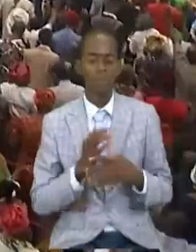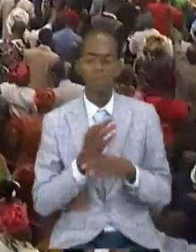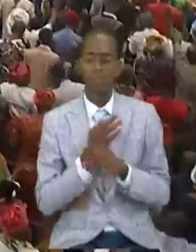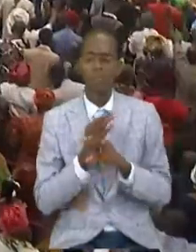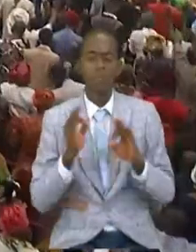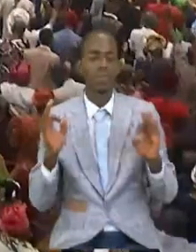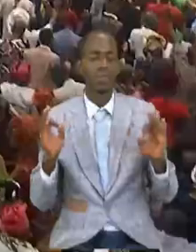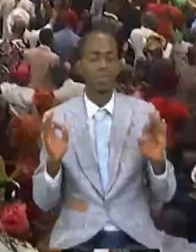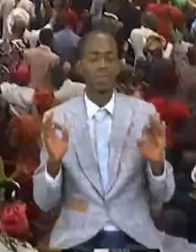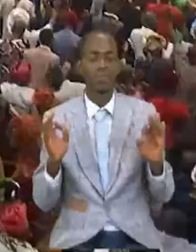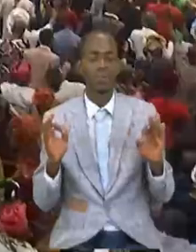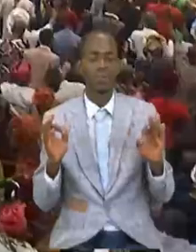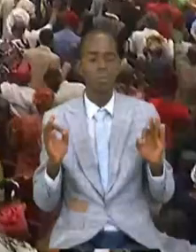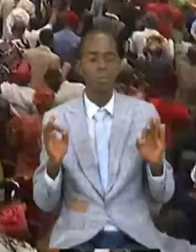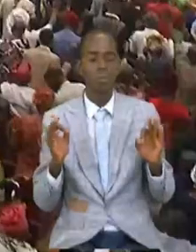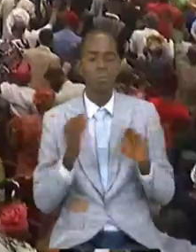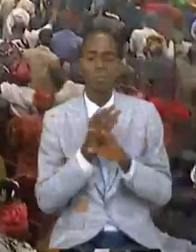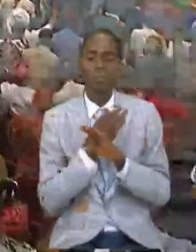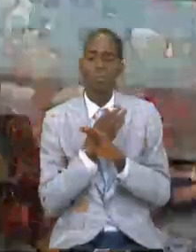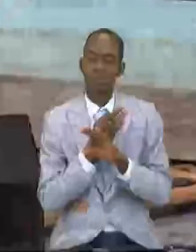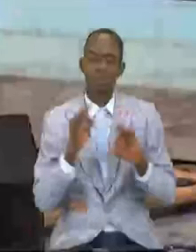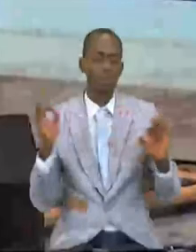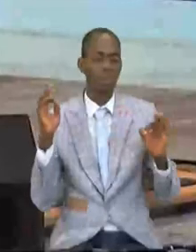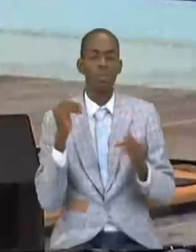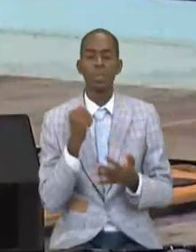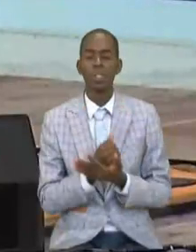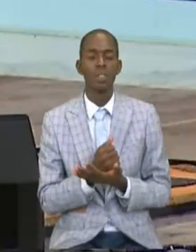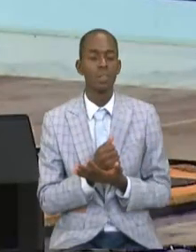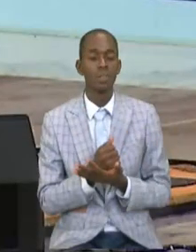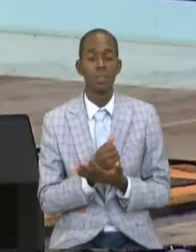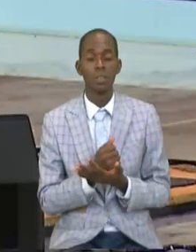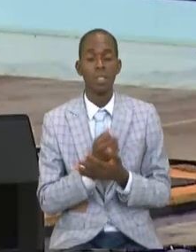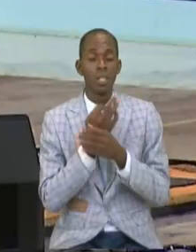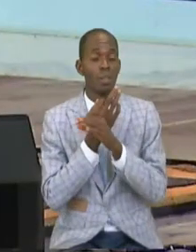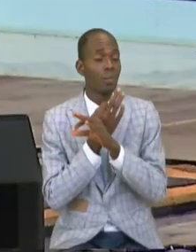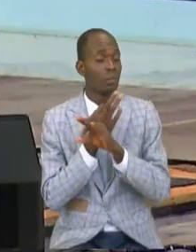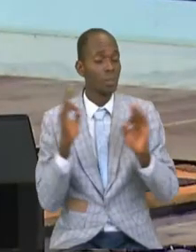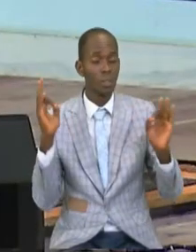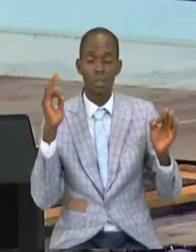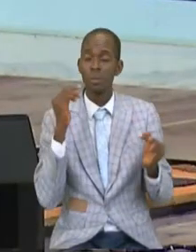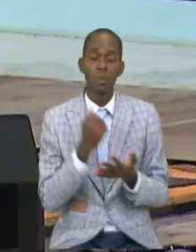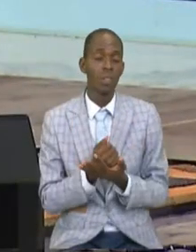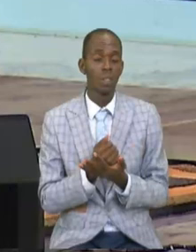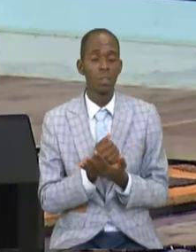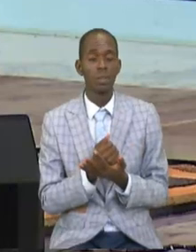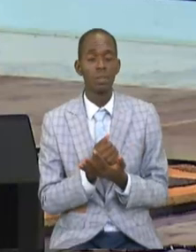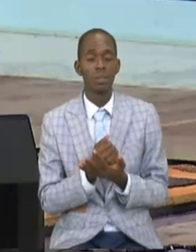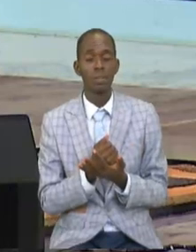Nous sommes affranchis. Nous sommes affranchis. Nous sommes affranchis.